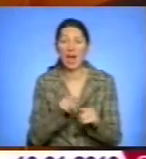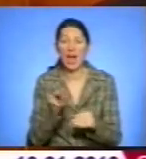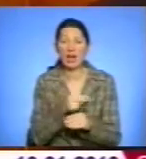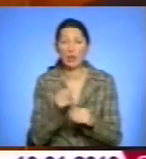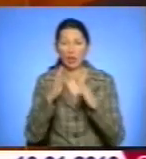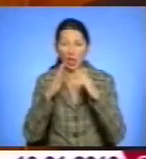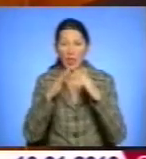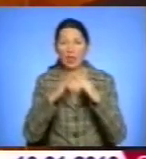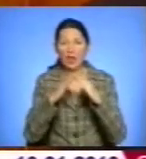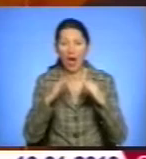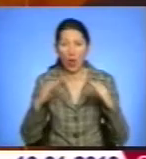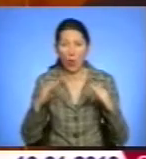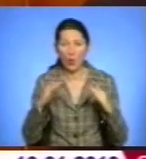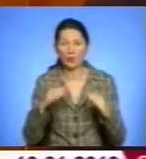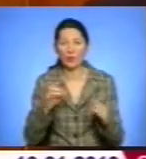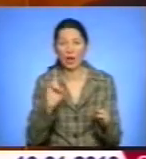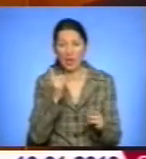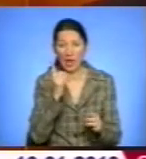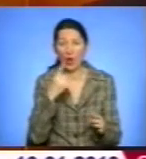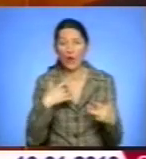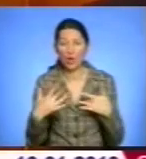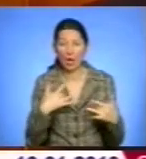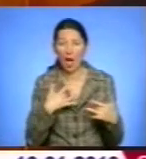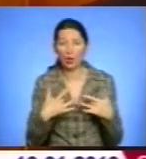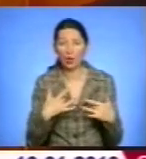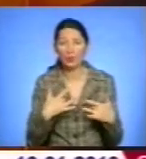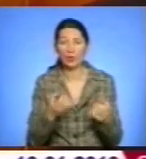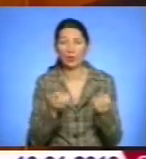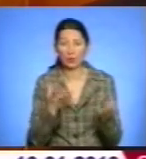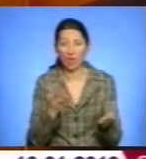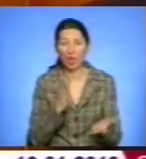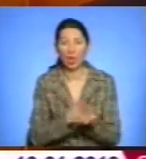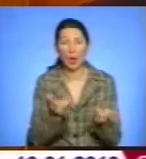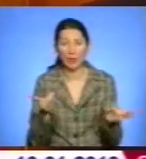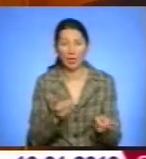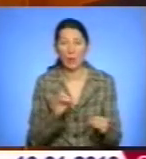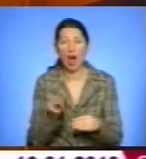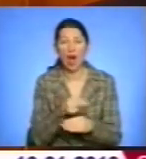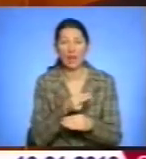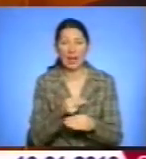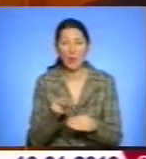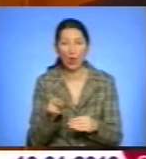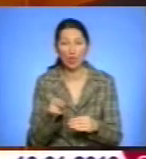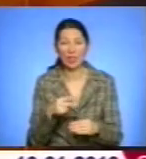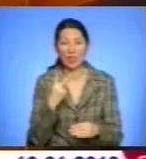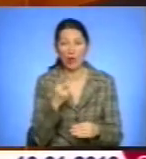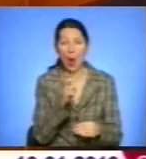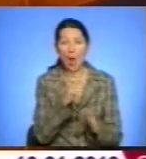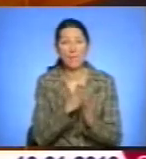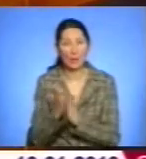даху лялькового театру. Звичайно, що є потреба в ремонті двох